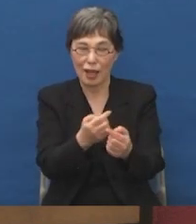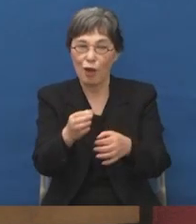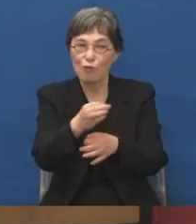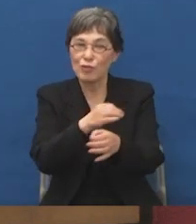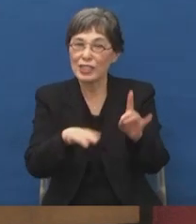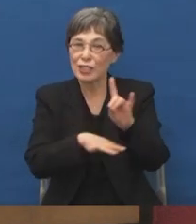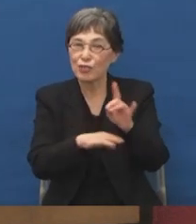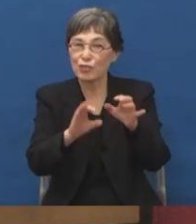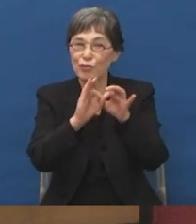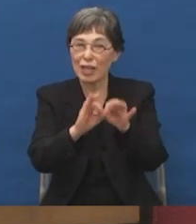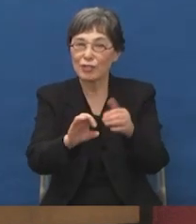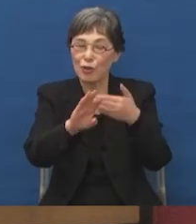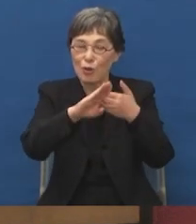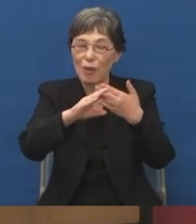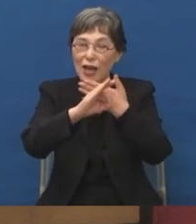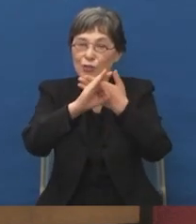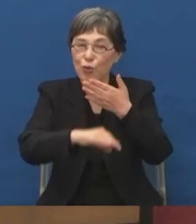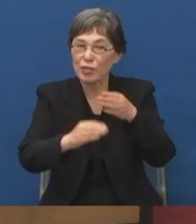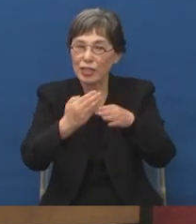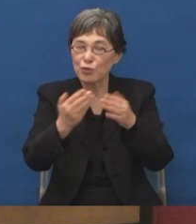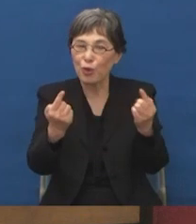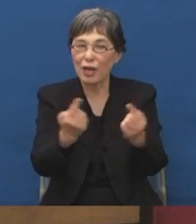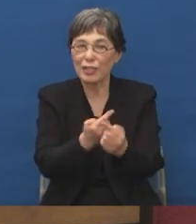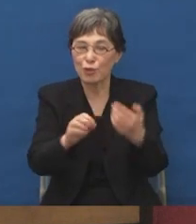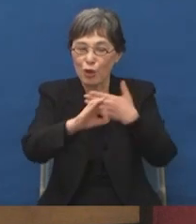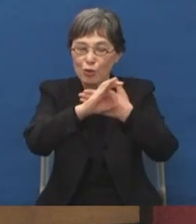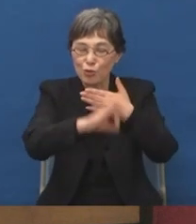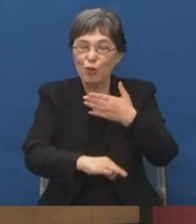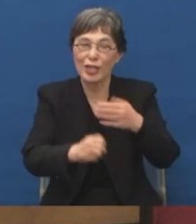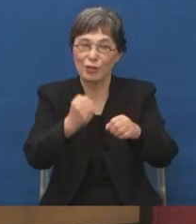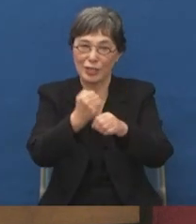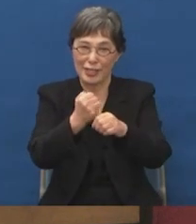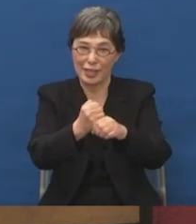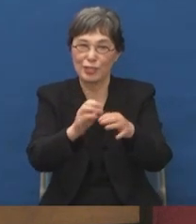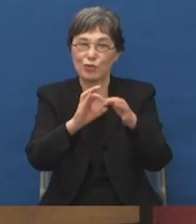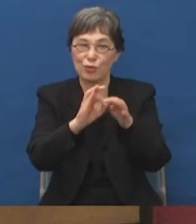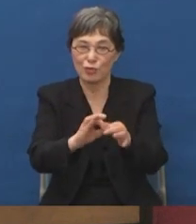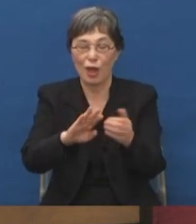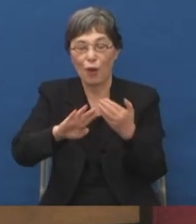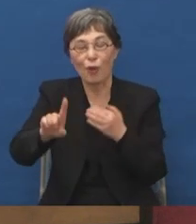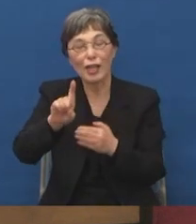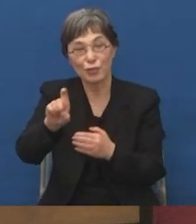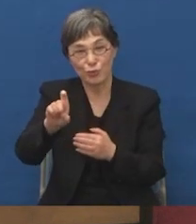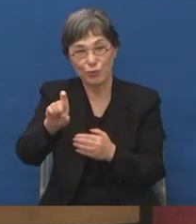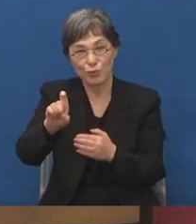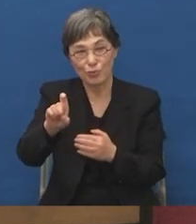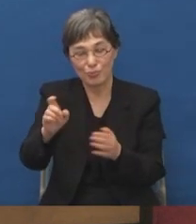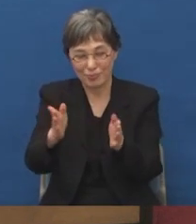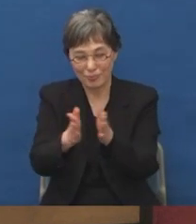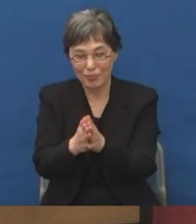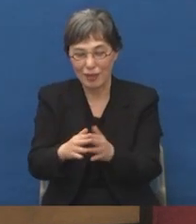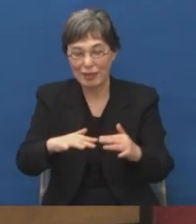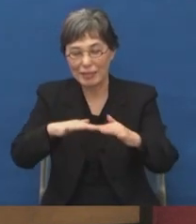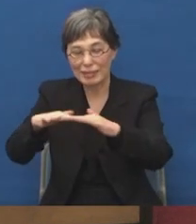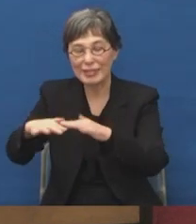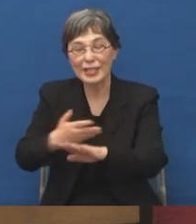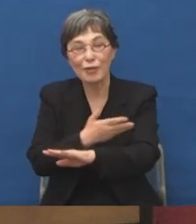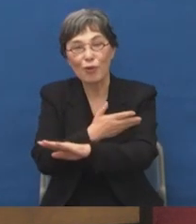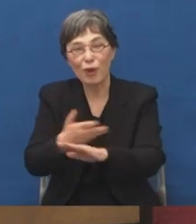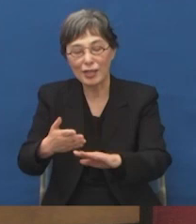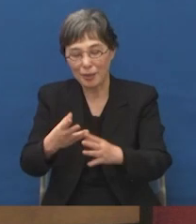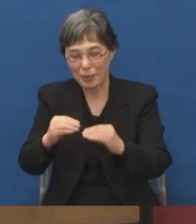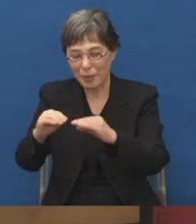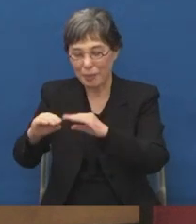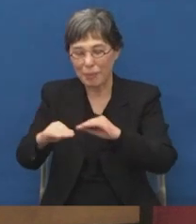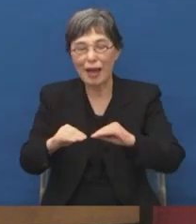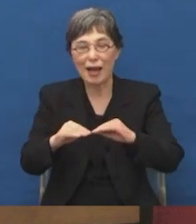準に関する条例の一部を改正する条例の制定について、ほか10件につきまして、審査の過程において論議され